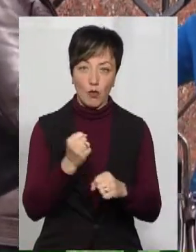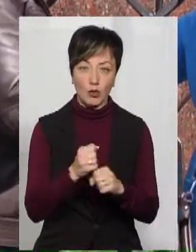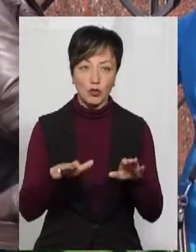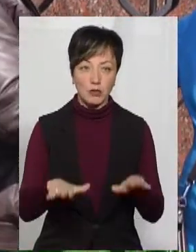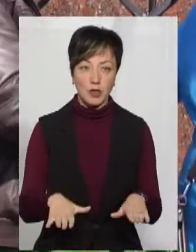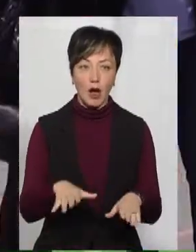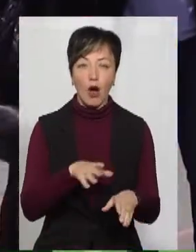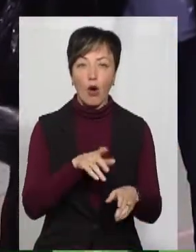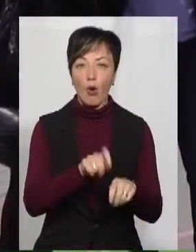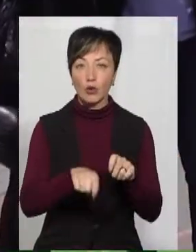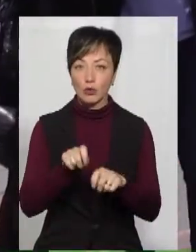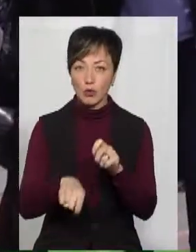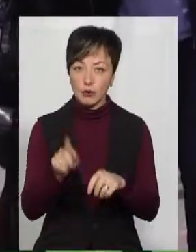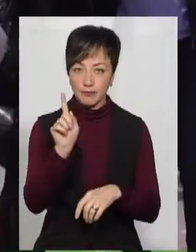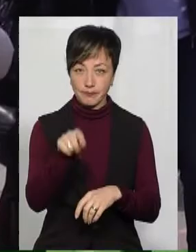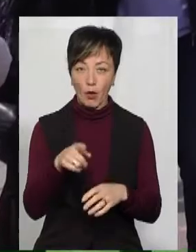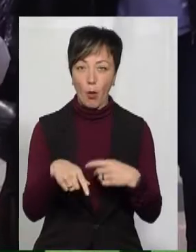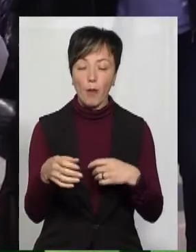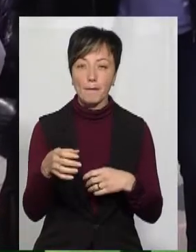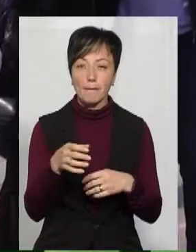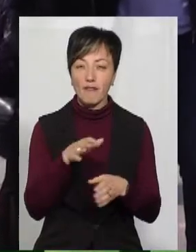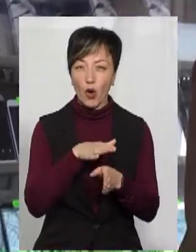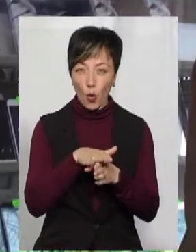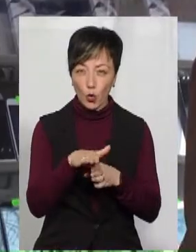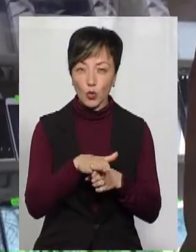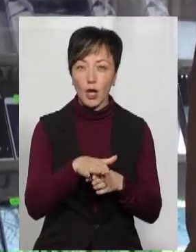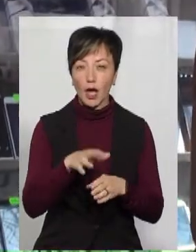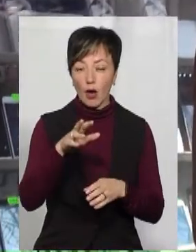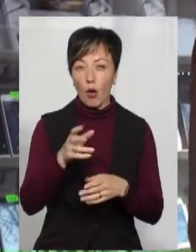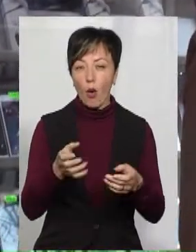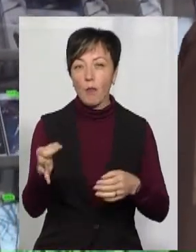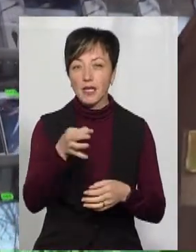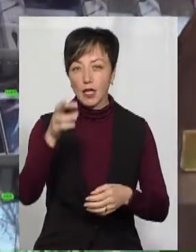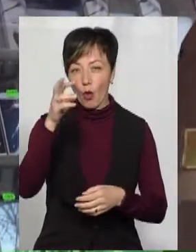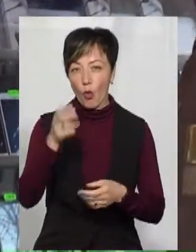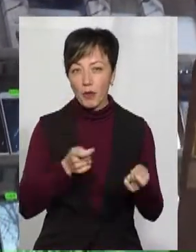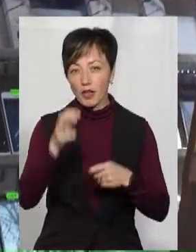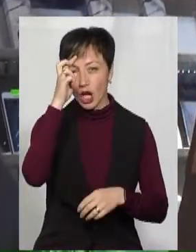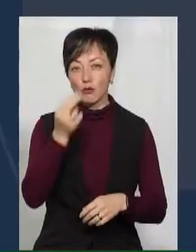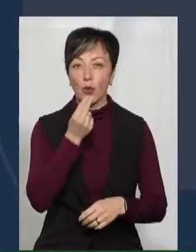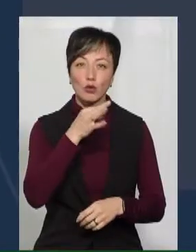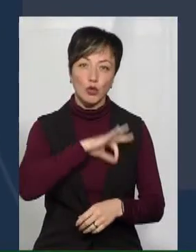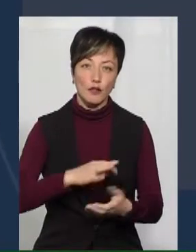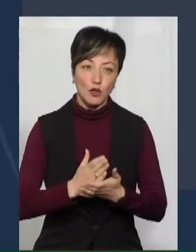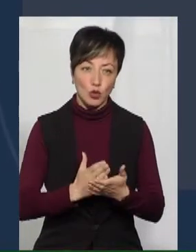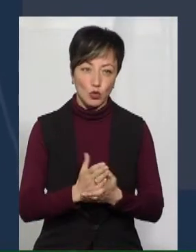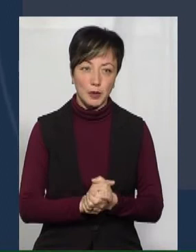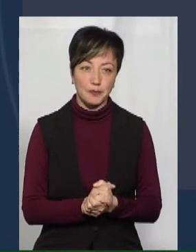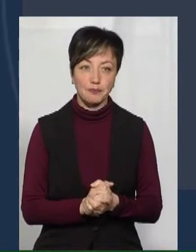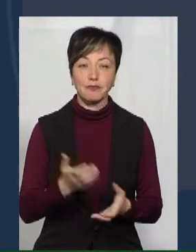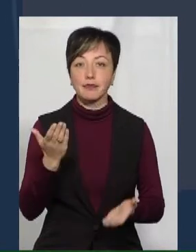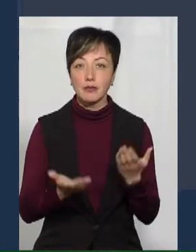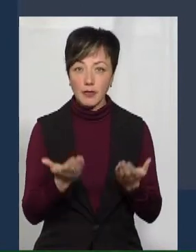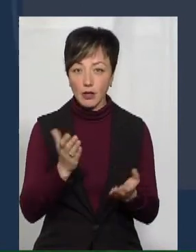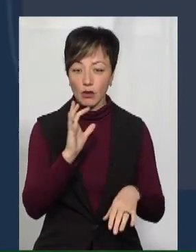санітарних вимог покладається на обласне управління Держпродспоживслужби, каже його начальник Василь Грушко. Якщо виявляються і